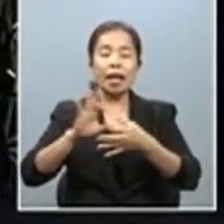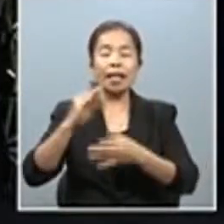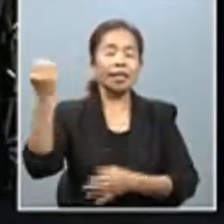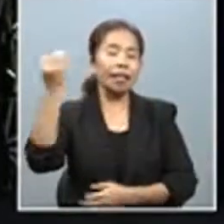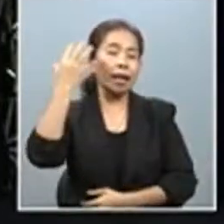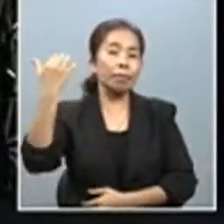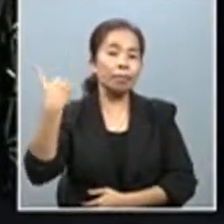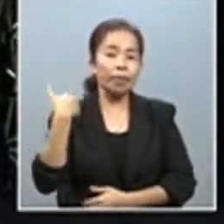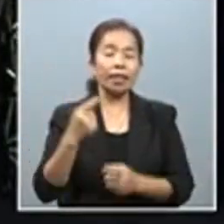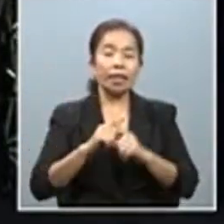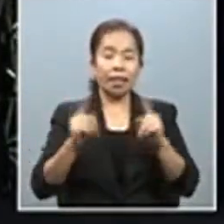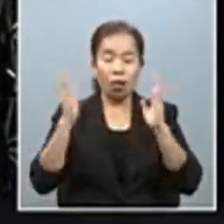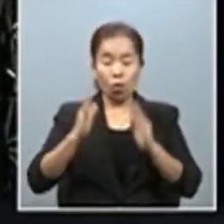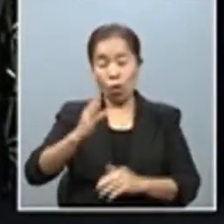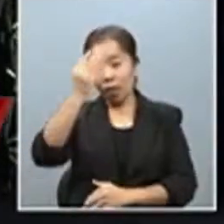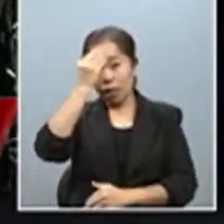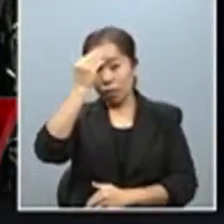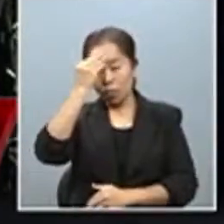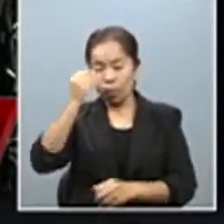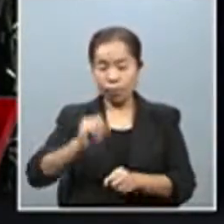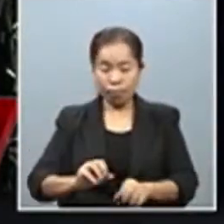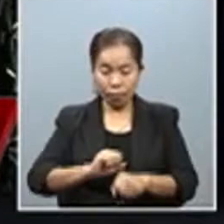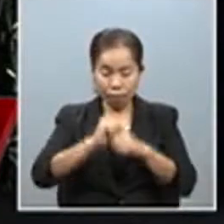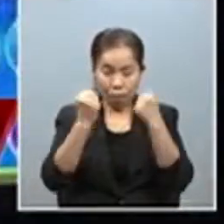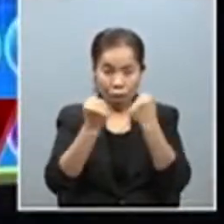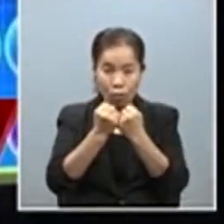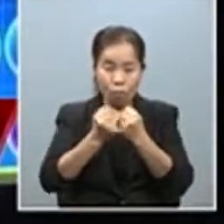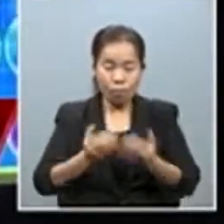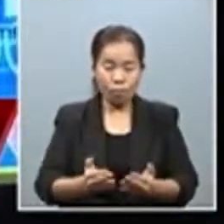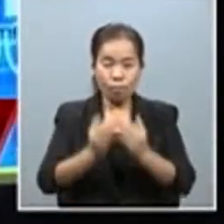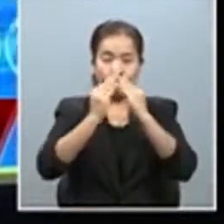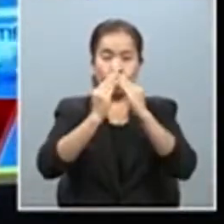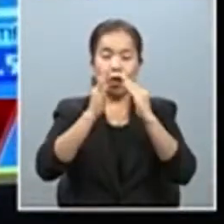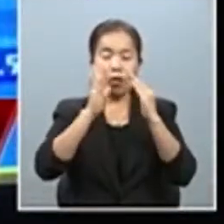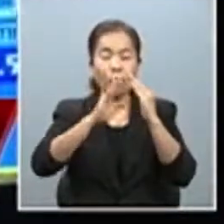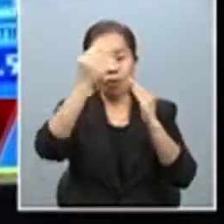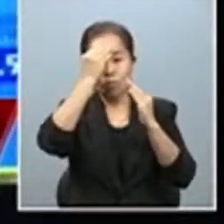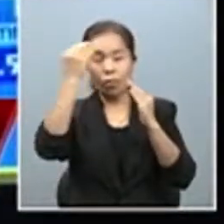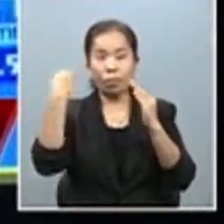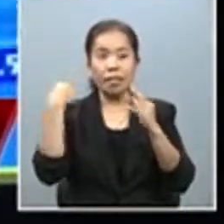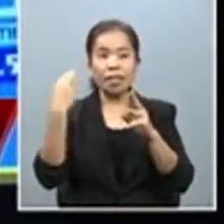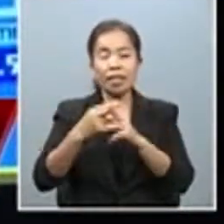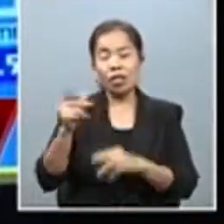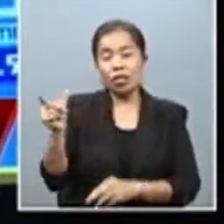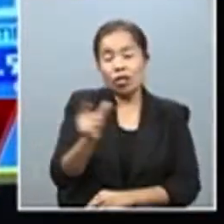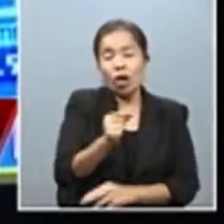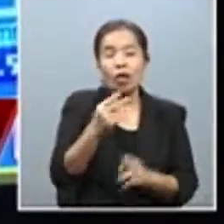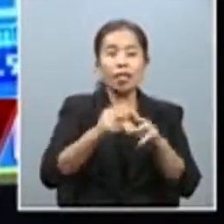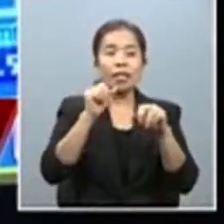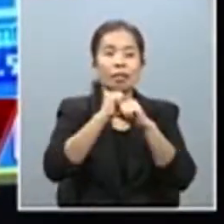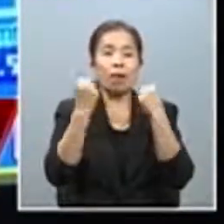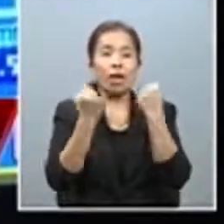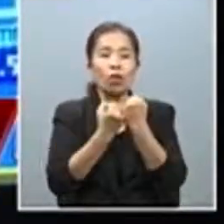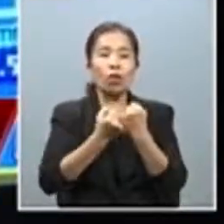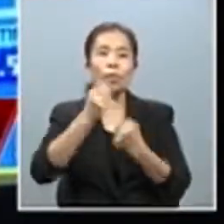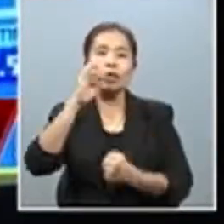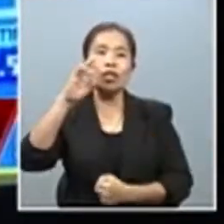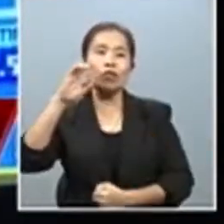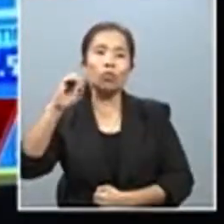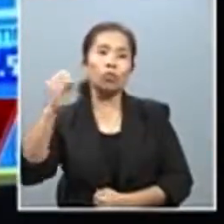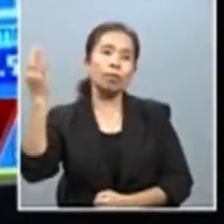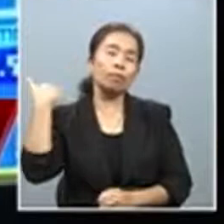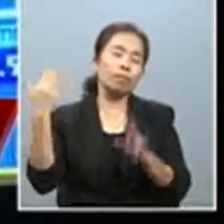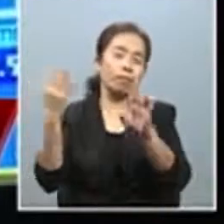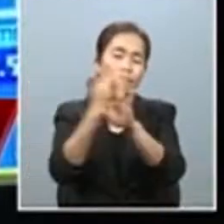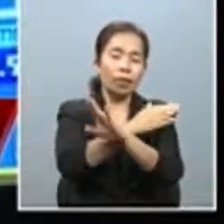ที่ญี่ปุ่นเองมีการก่อตั้งสมาคมอีสปอร์ตยูเนียนแห่งประเทศญี่ปุ่นโดยใช้ชื่อย่อว่าสมาคมเจซูเมื่อวันที่1กุมภาพันธ์ที่